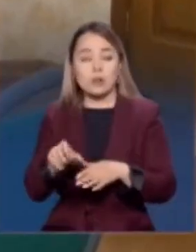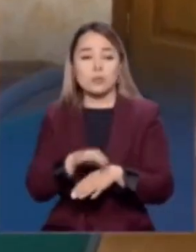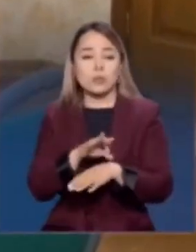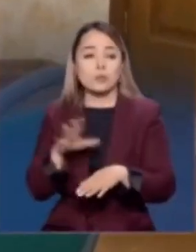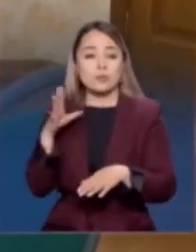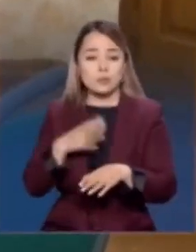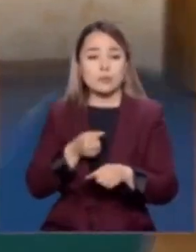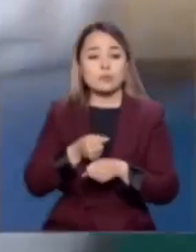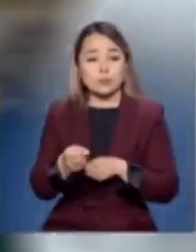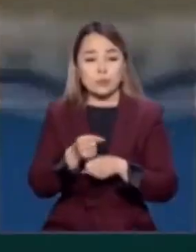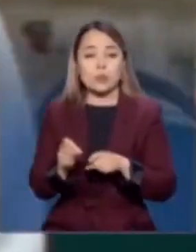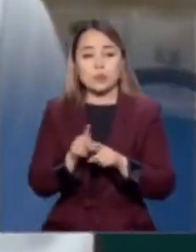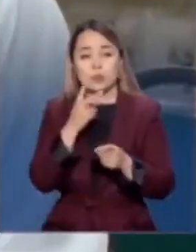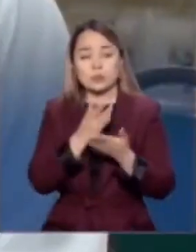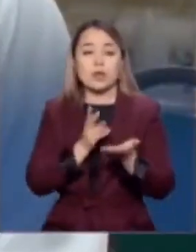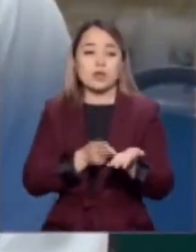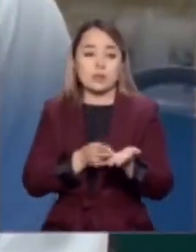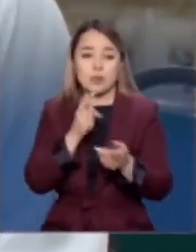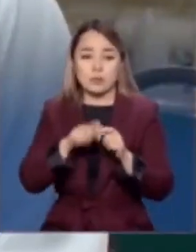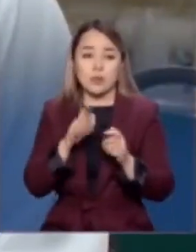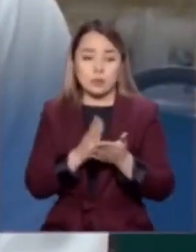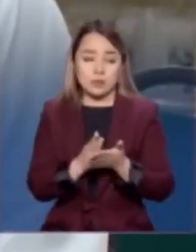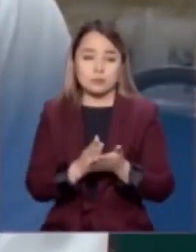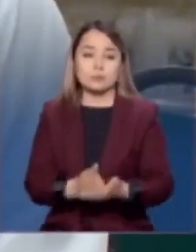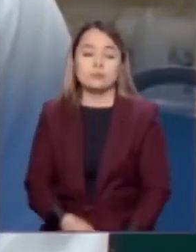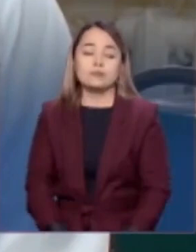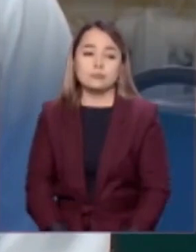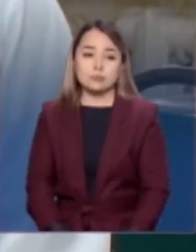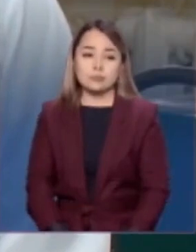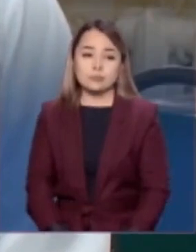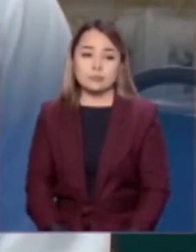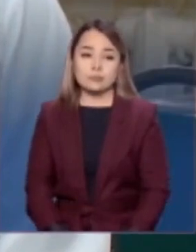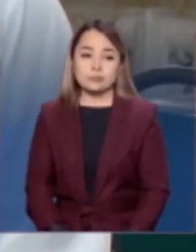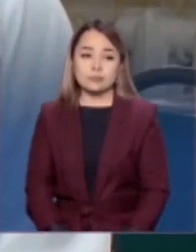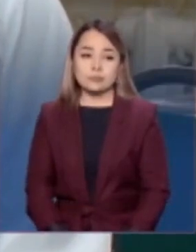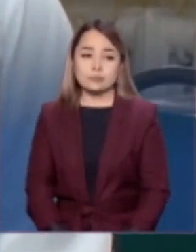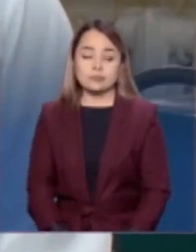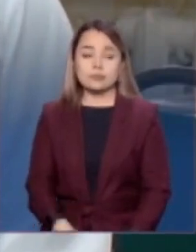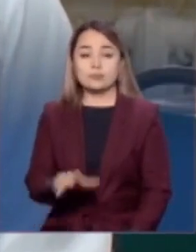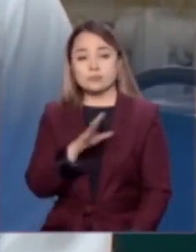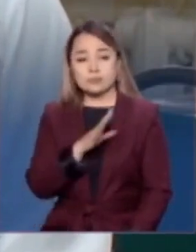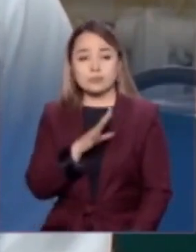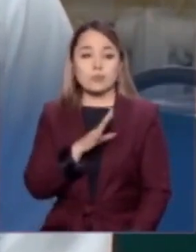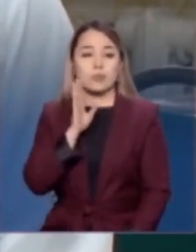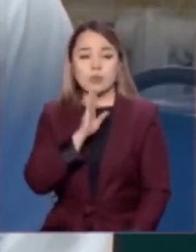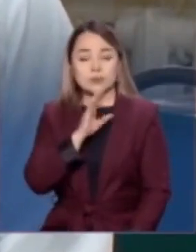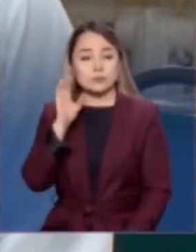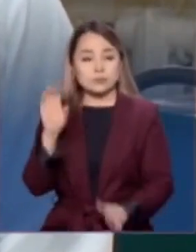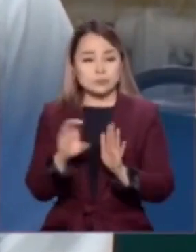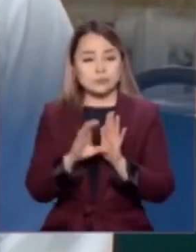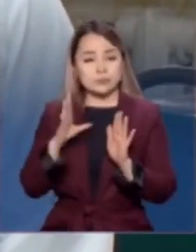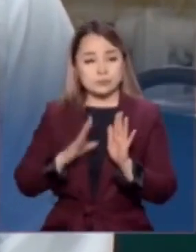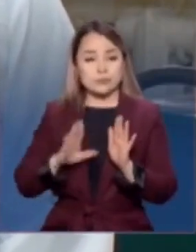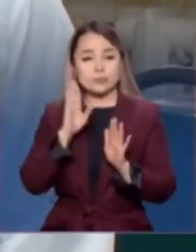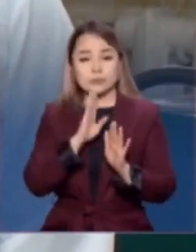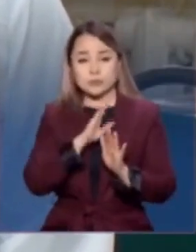төзіп жүре береді. Бывает, когда женщина созависима от мужчины. Кей әйелдер бағынышты болады. Олар